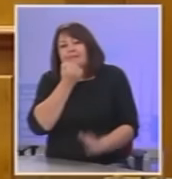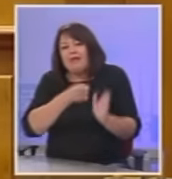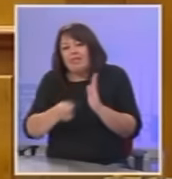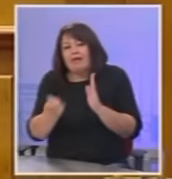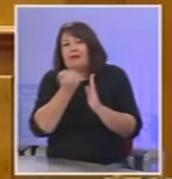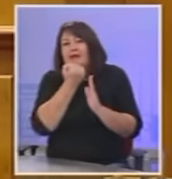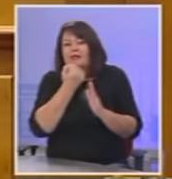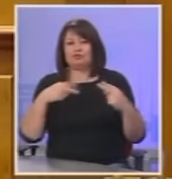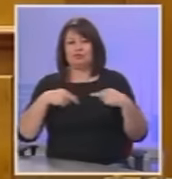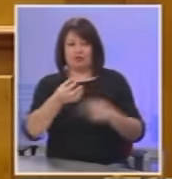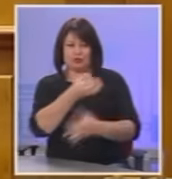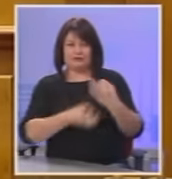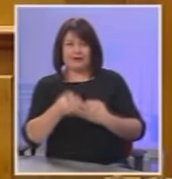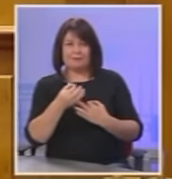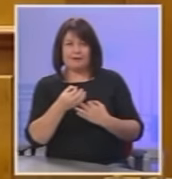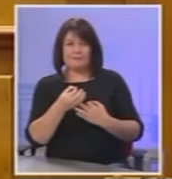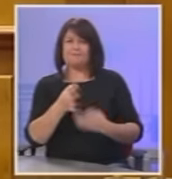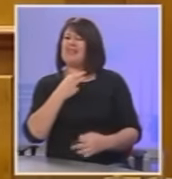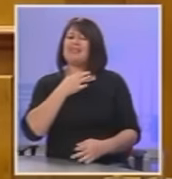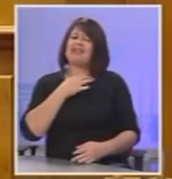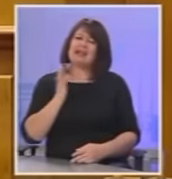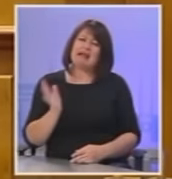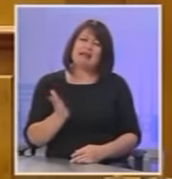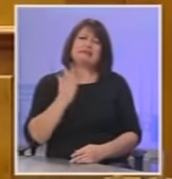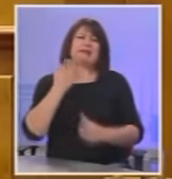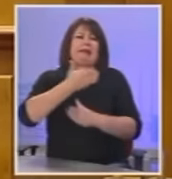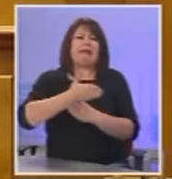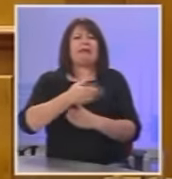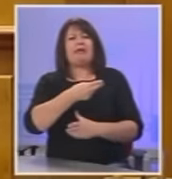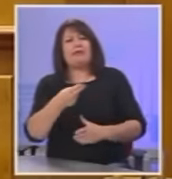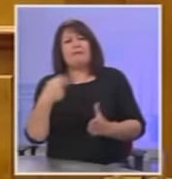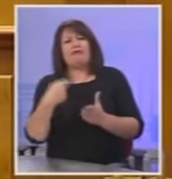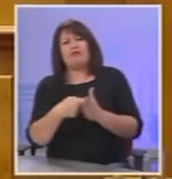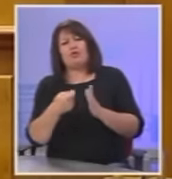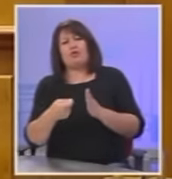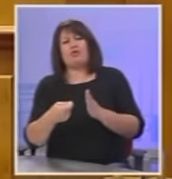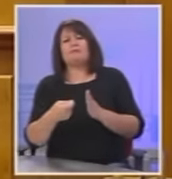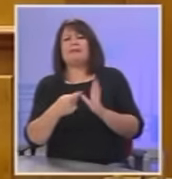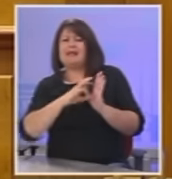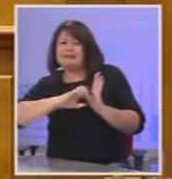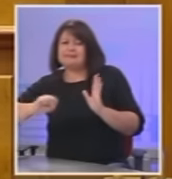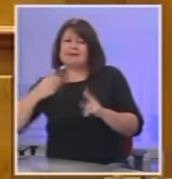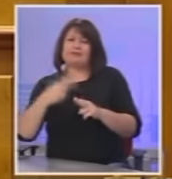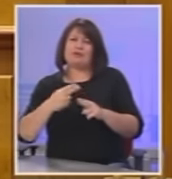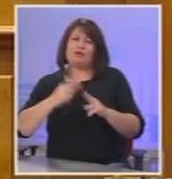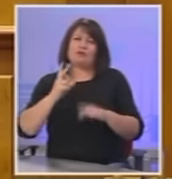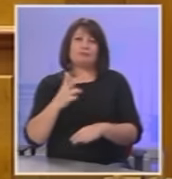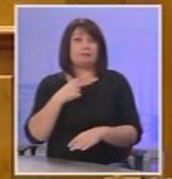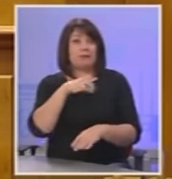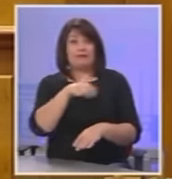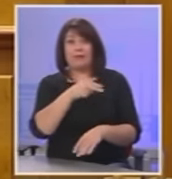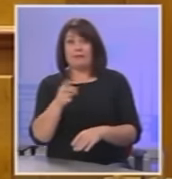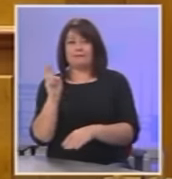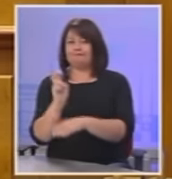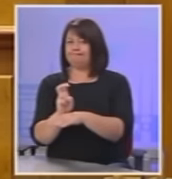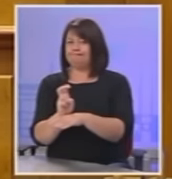κύριος Υπουργός μας είπε ότι τελικά δεν χρειαζότανε και ήταν όμως κάτι πολύ σημαντικό. Εμείς αυτό το κρατάμε.